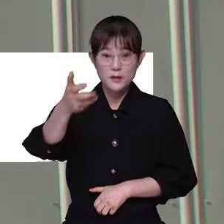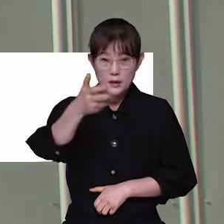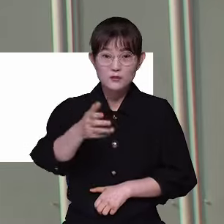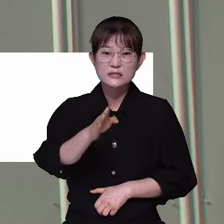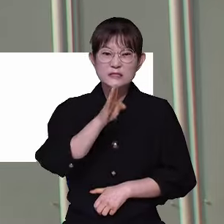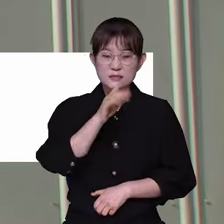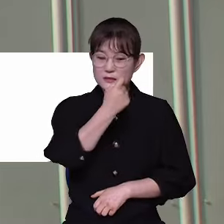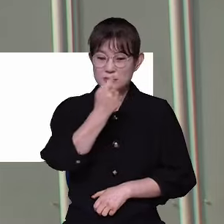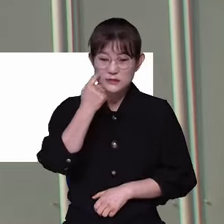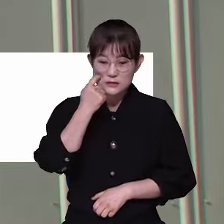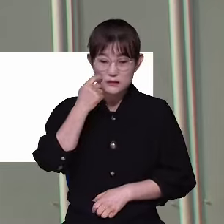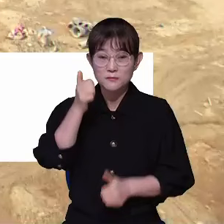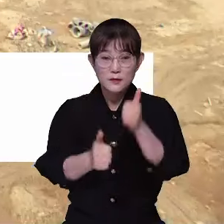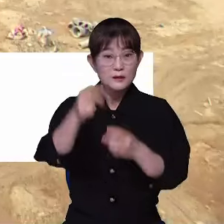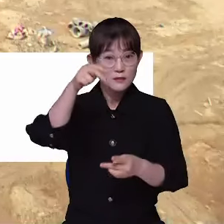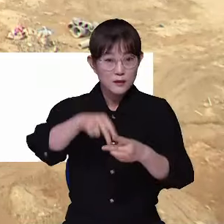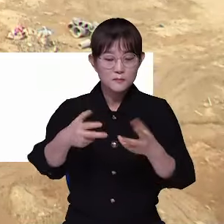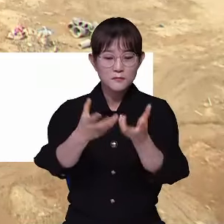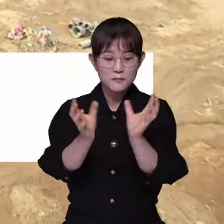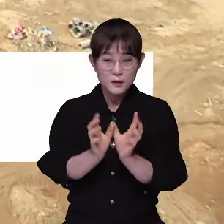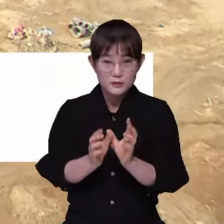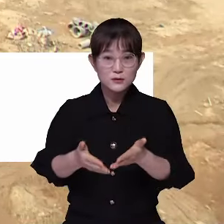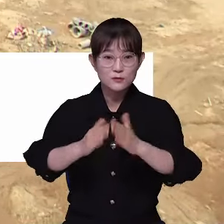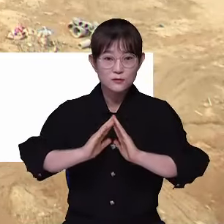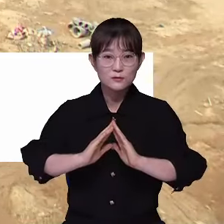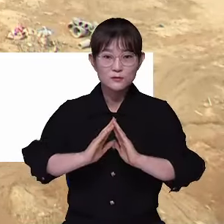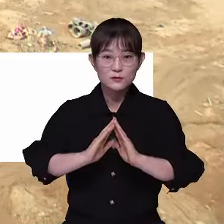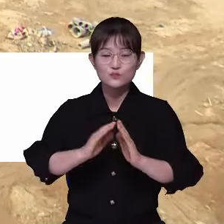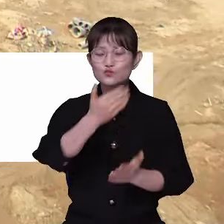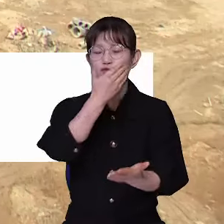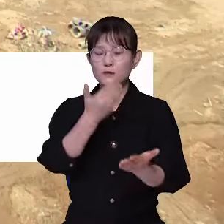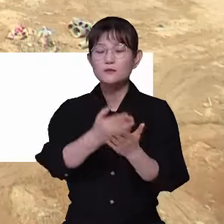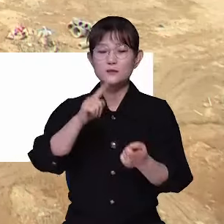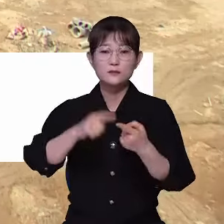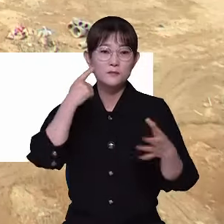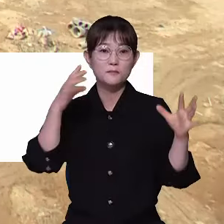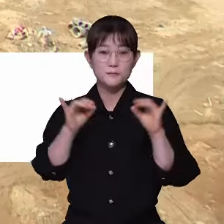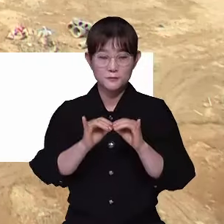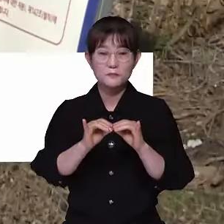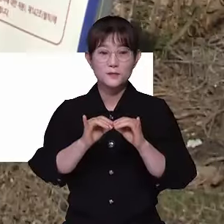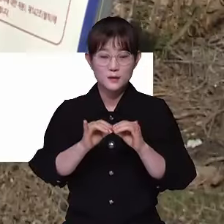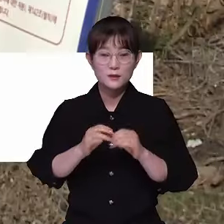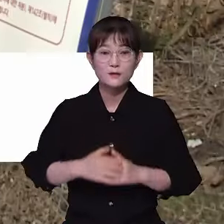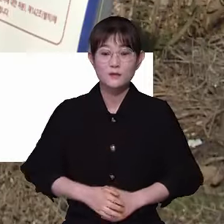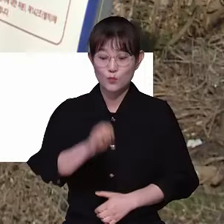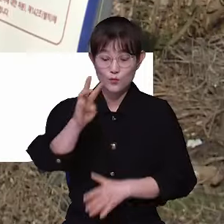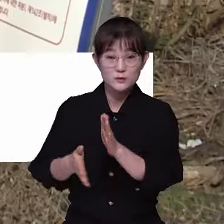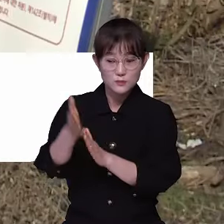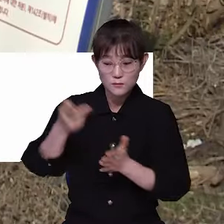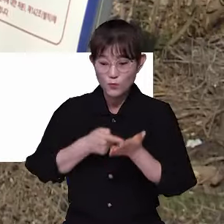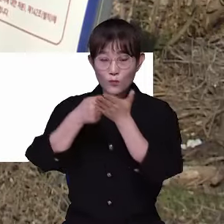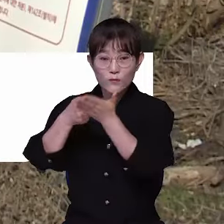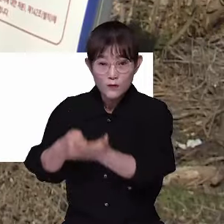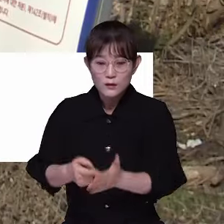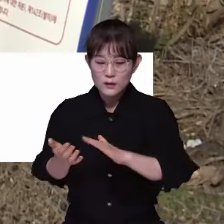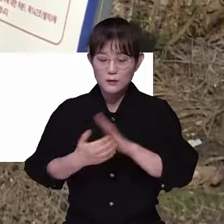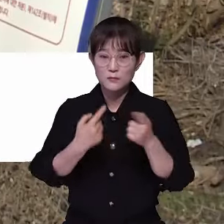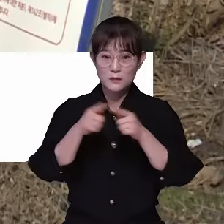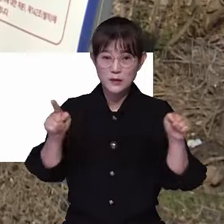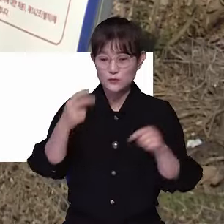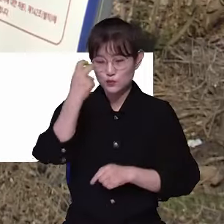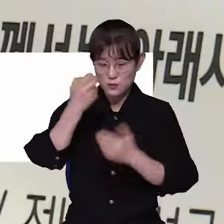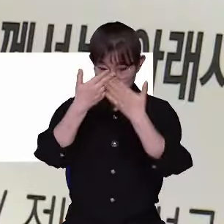실증 테스트베드를 구축하는 2단계 사업의 중요성에 대해서도 공감했습니다. 특히 광주시가 요구해온 예비타당성